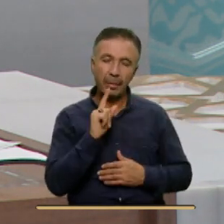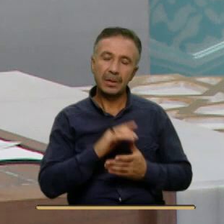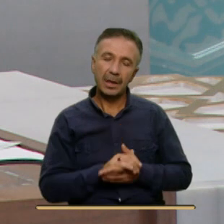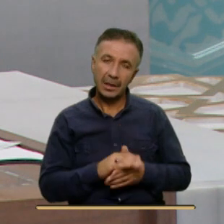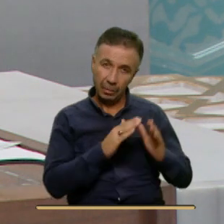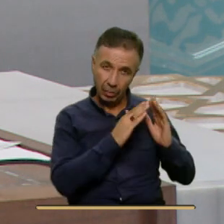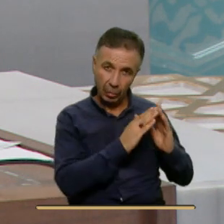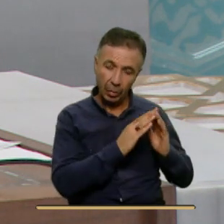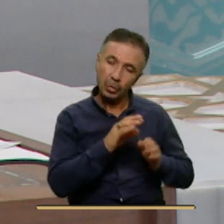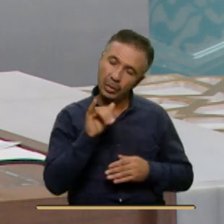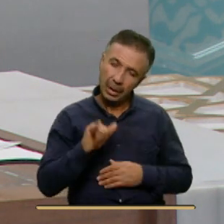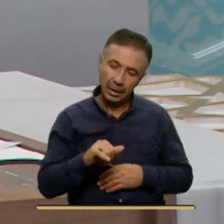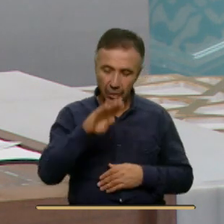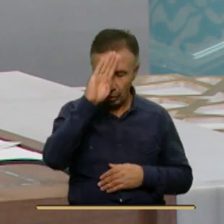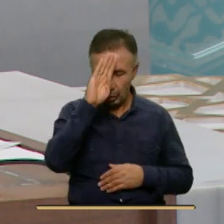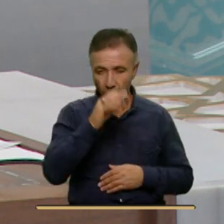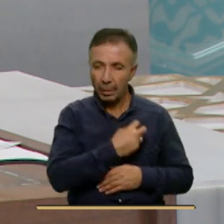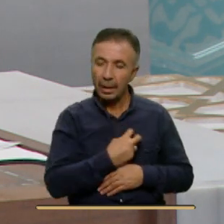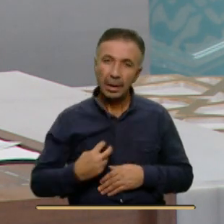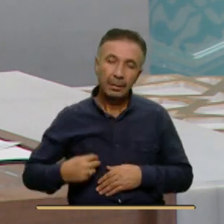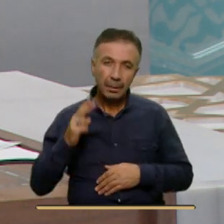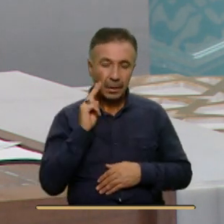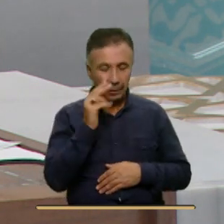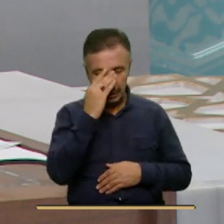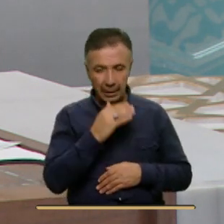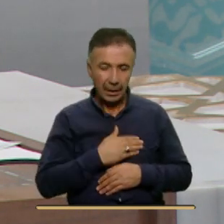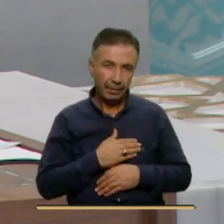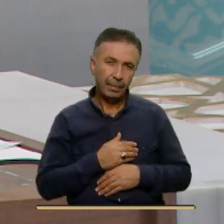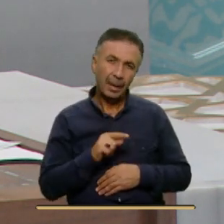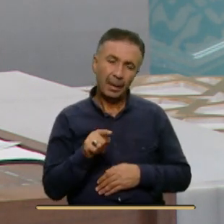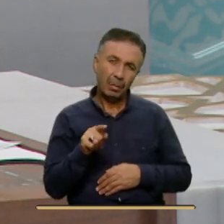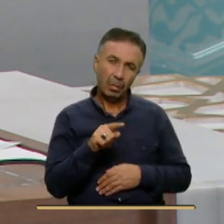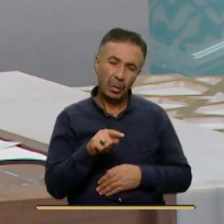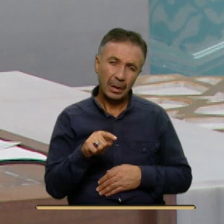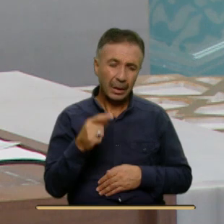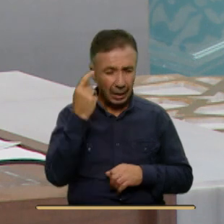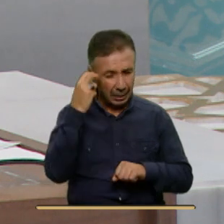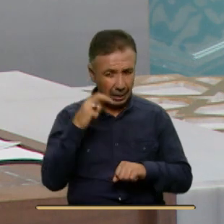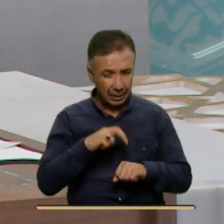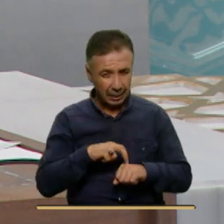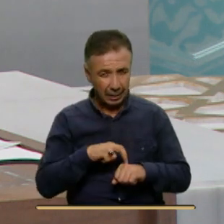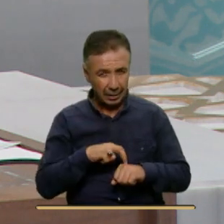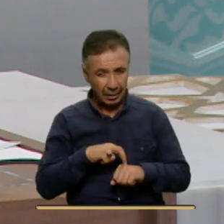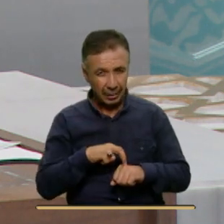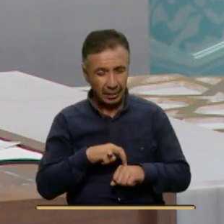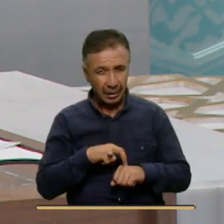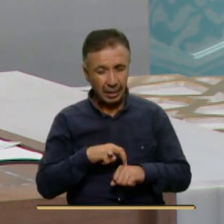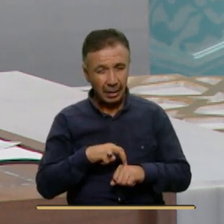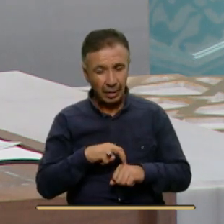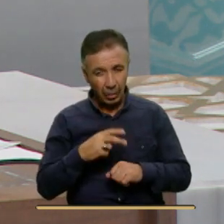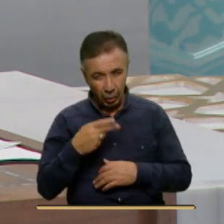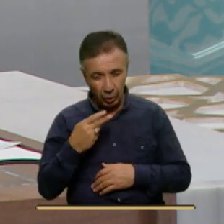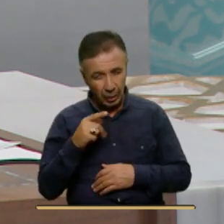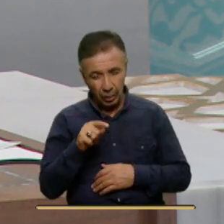müminler. Efendimiz sallallahu aleyhi ve sellem bunları hatırlattıktan sonra şunu buyuruyor,